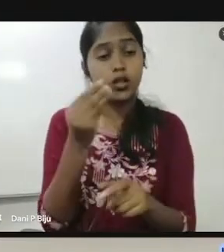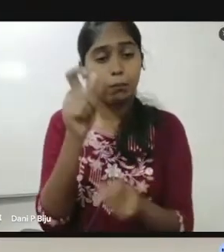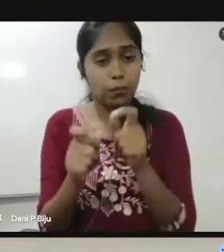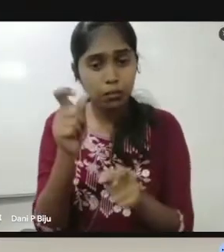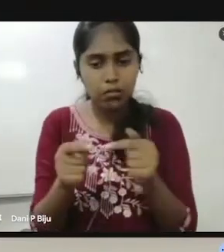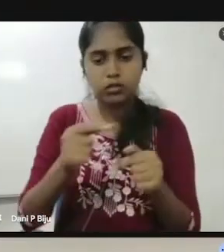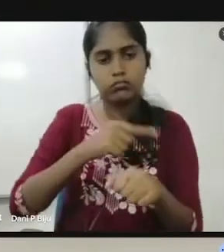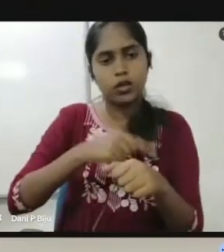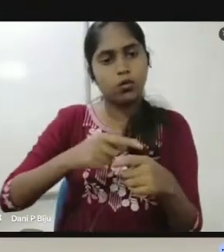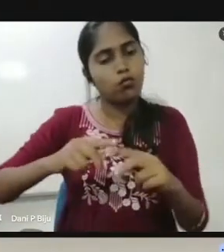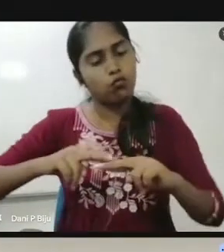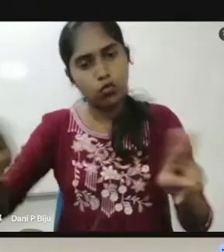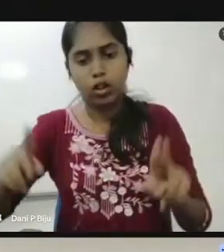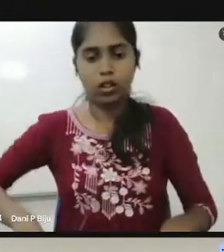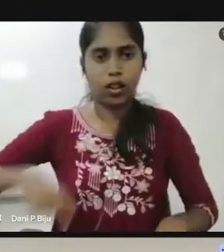ഇത് ഉപയോഗിക്കാം.